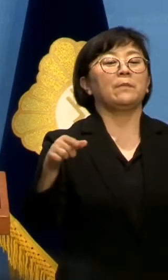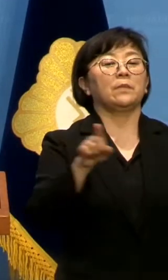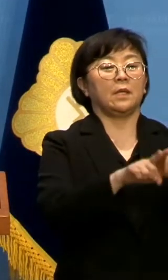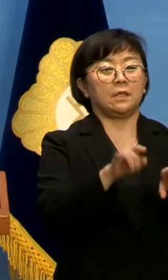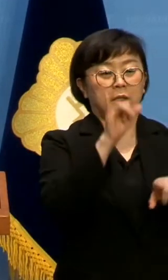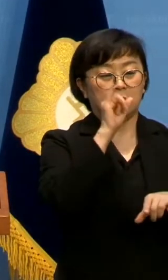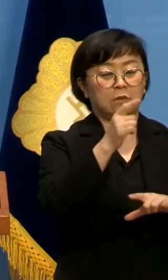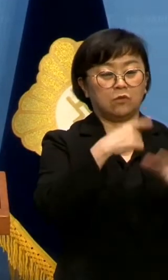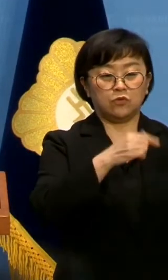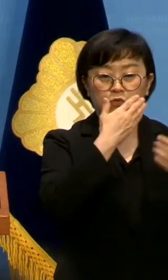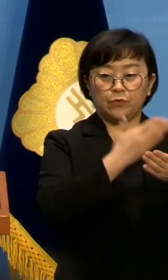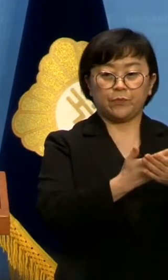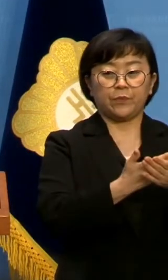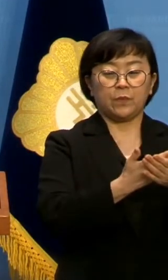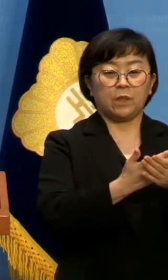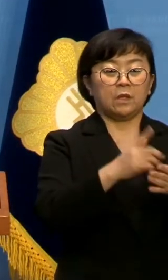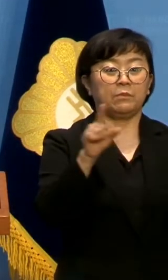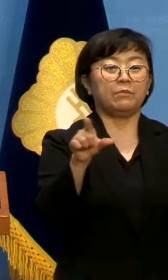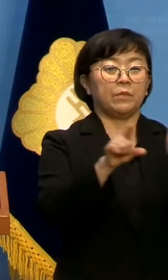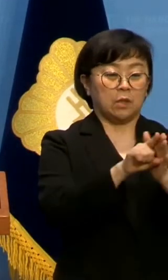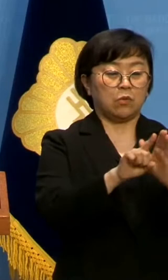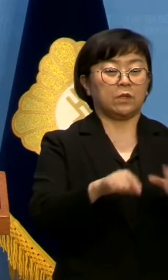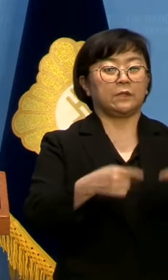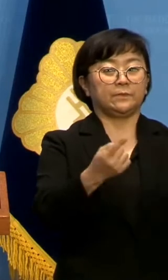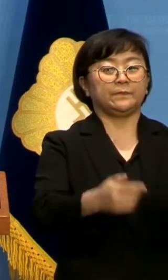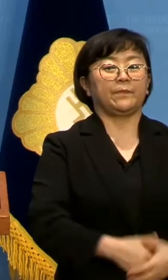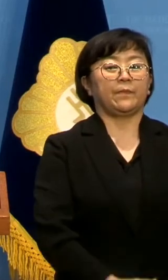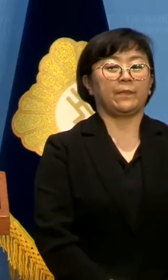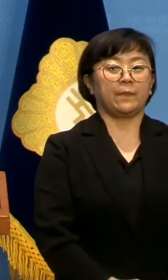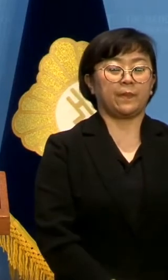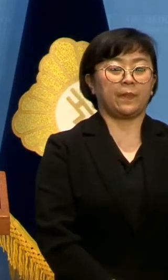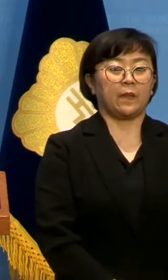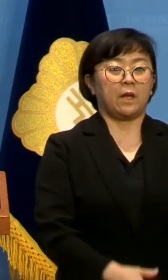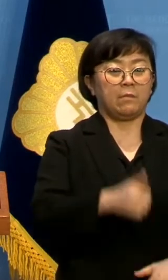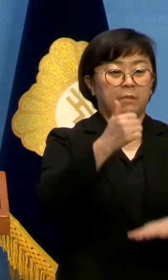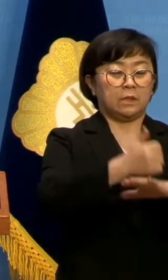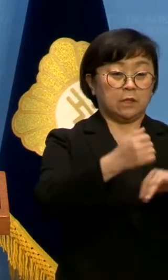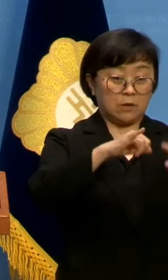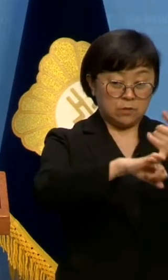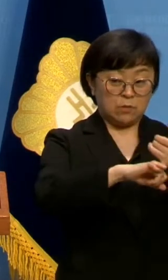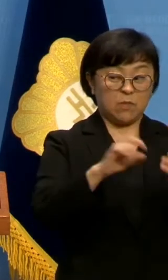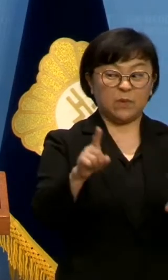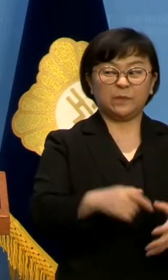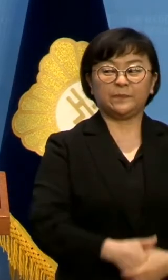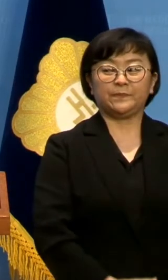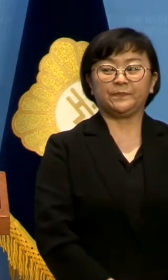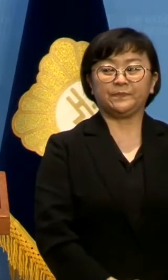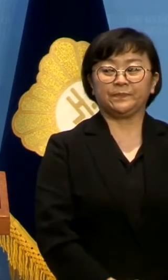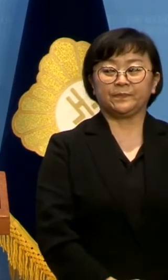사실입니다. 이것 하나 믿고 나아가겠습니다. 마지막으로 약속드립니다.